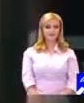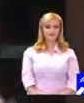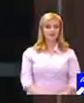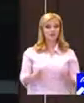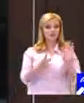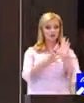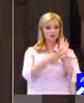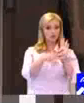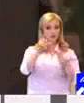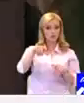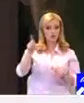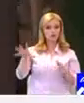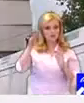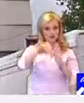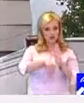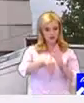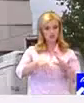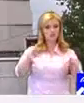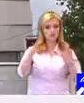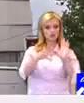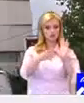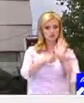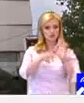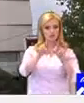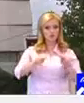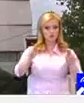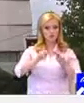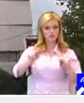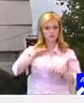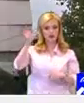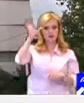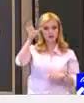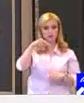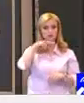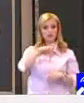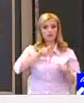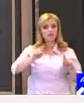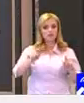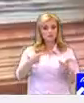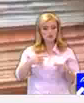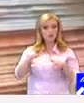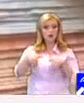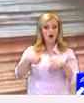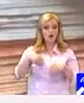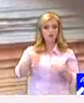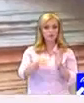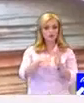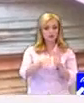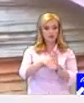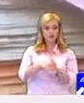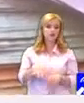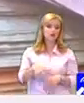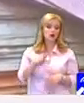9 persoane, printre care 6 profesori de la Academia de Studii Economice, au fost reținuți de CNA pentru luare de mită. Au fost ridicate